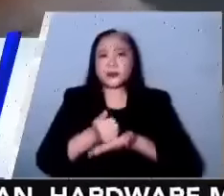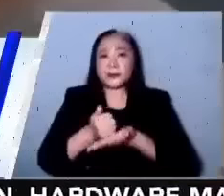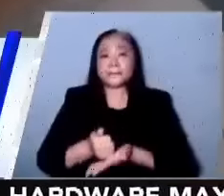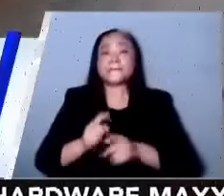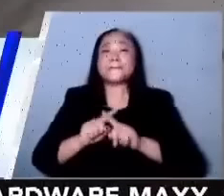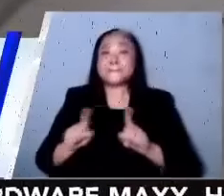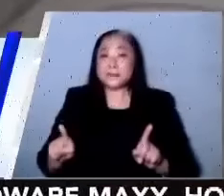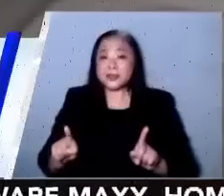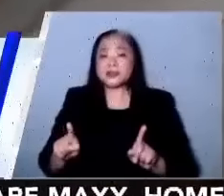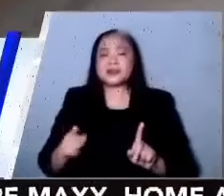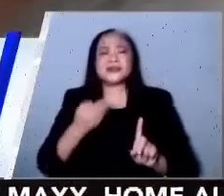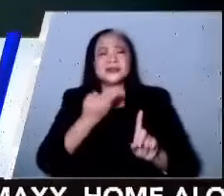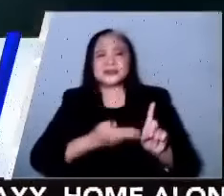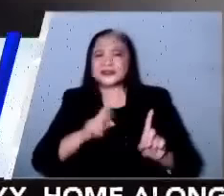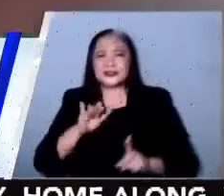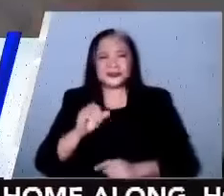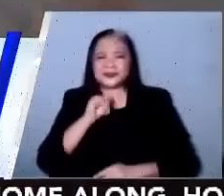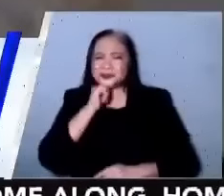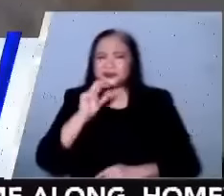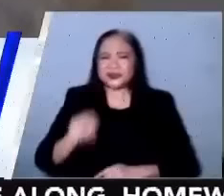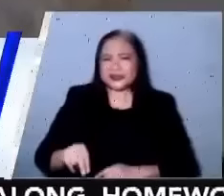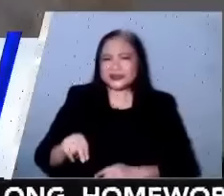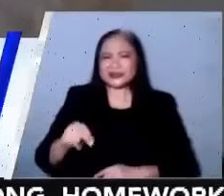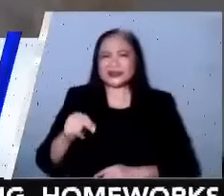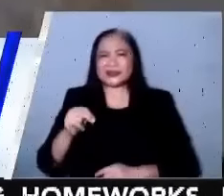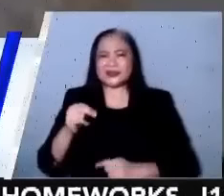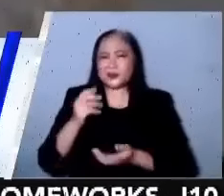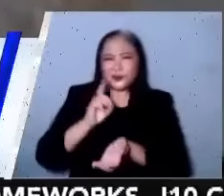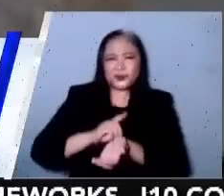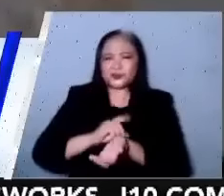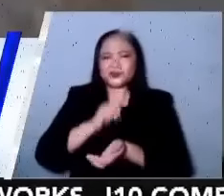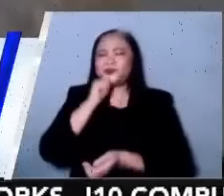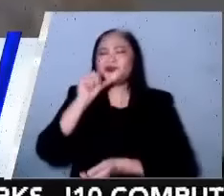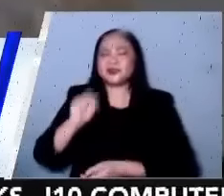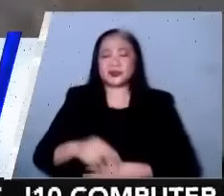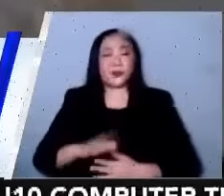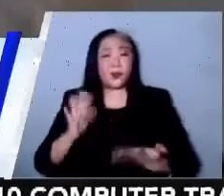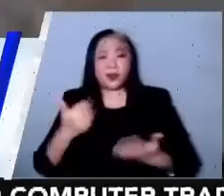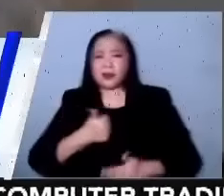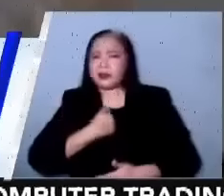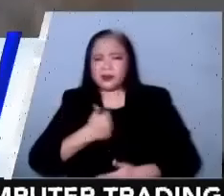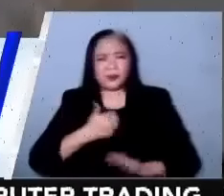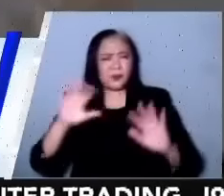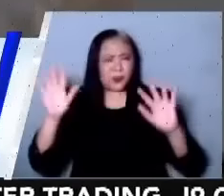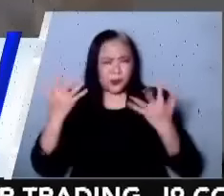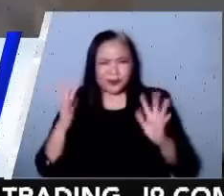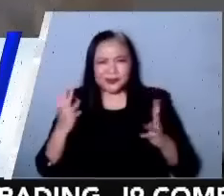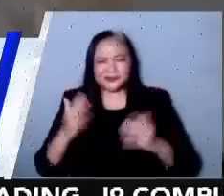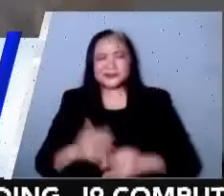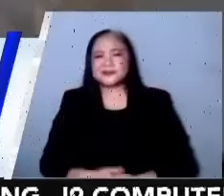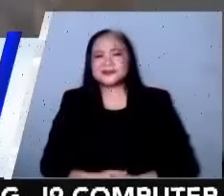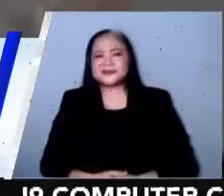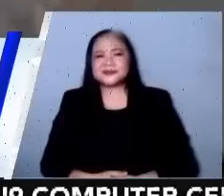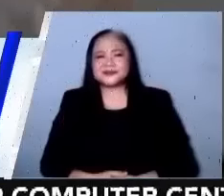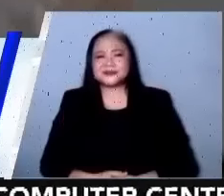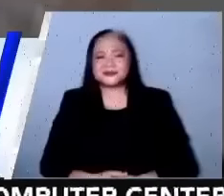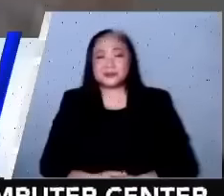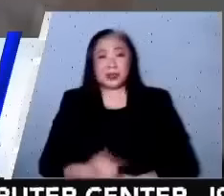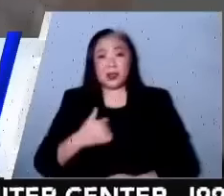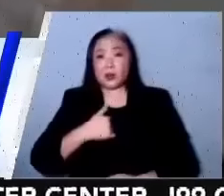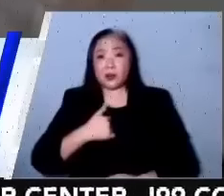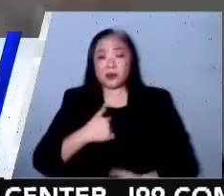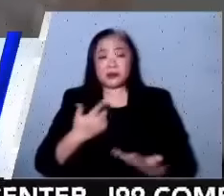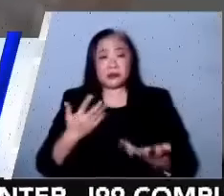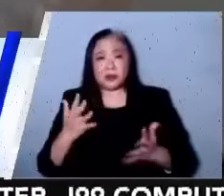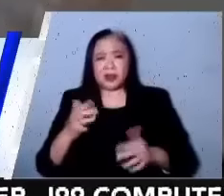niya kailangan ng medic noon. Hindi po ako inatake ng hika. Wala po akong hika. Hindi rin po ako nagkaroon ng